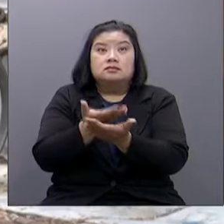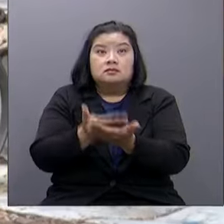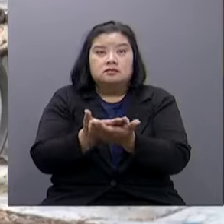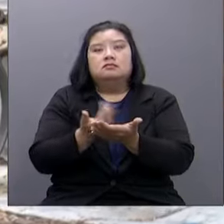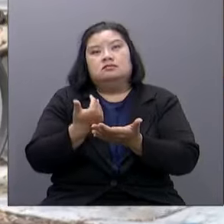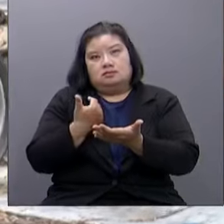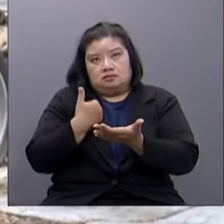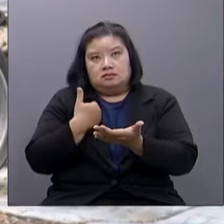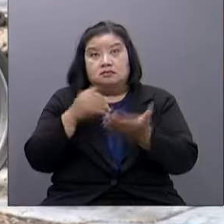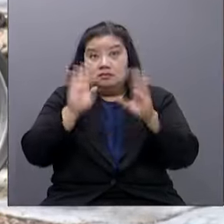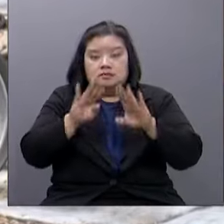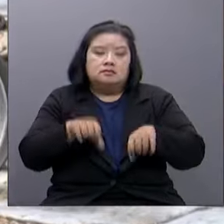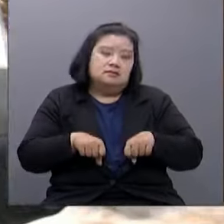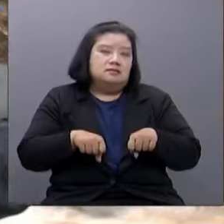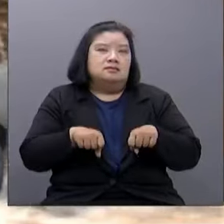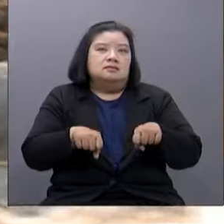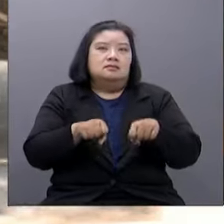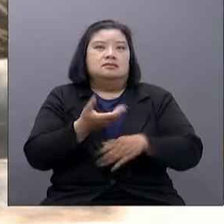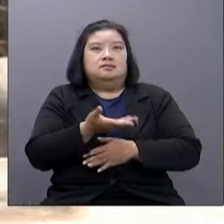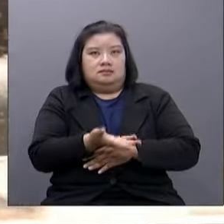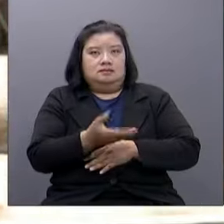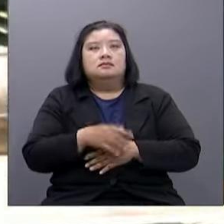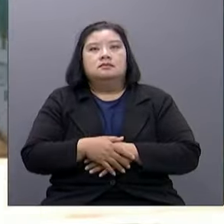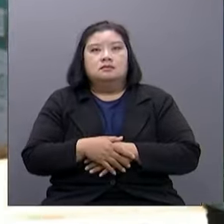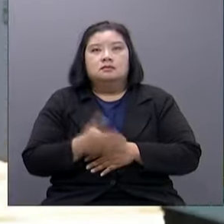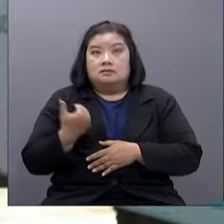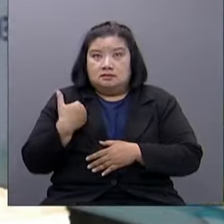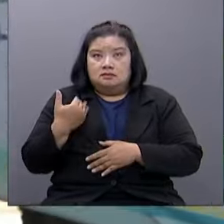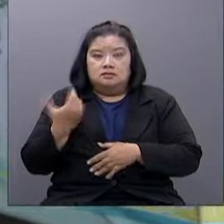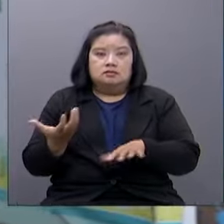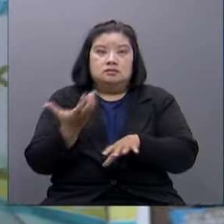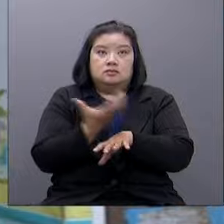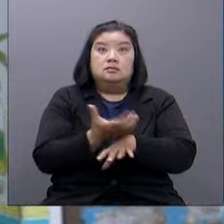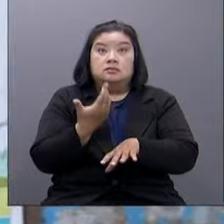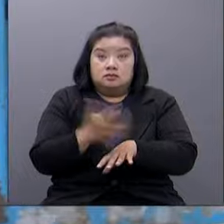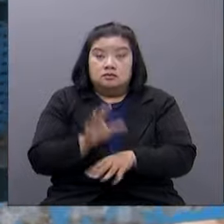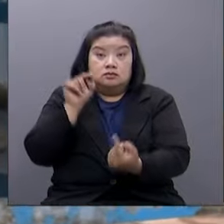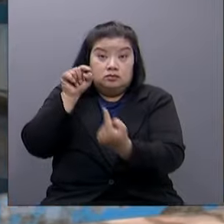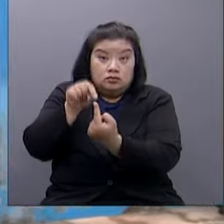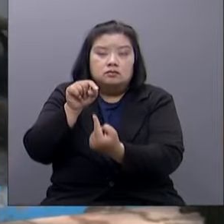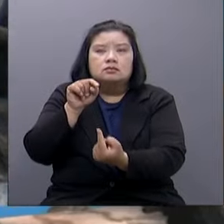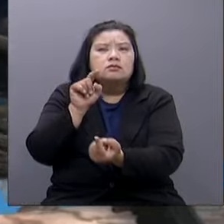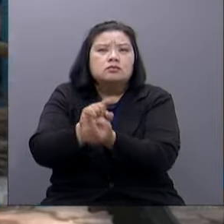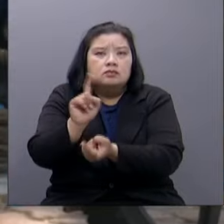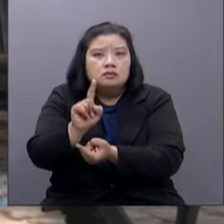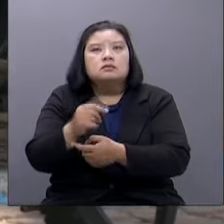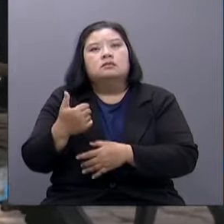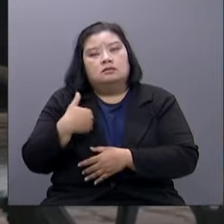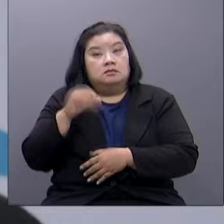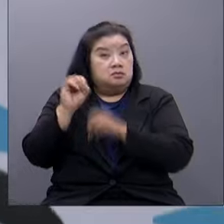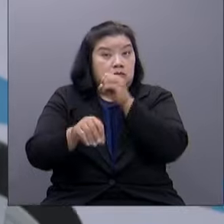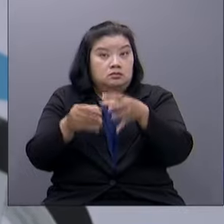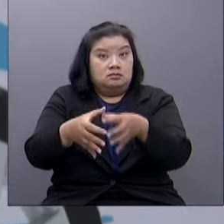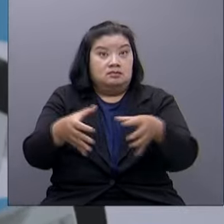อรี่ก็คือมาพาให้ทุกคนเอาขยะมามีการจุดรวมพลกันเพื่อรับขยะกองใหญ่ๆหน่อย